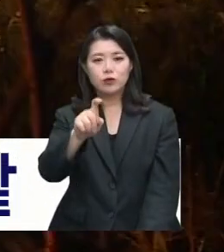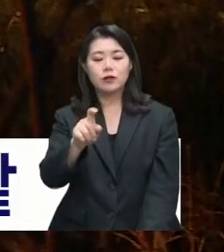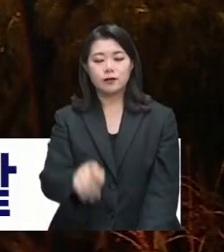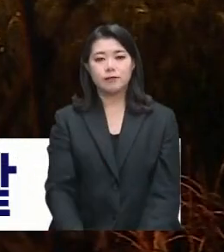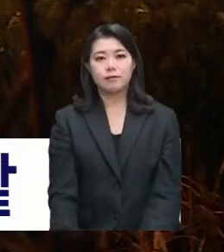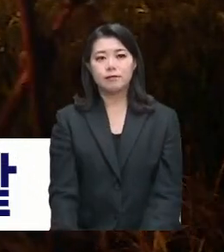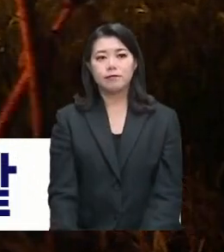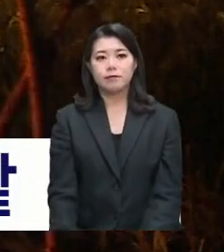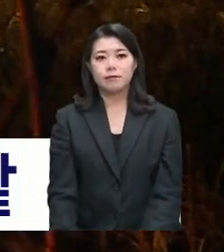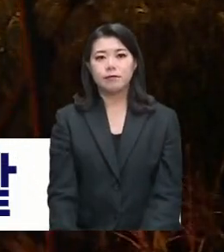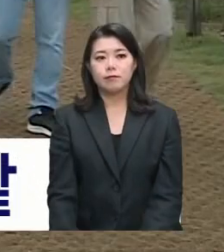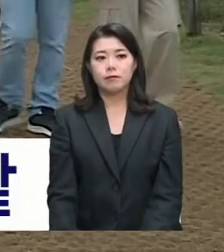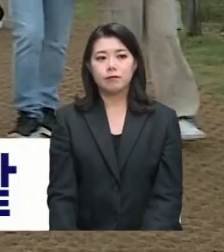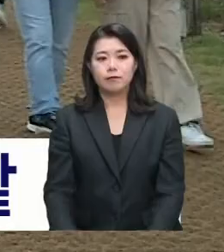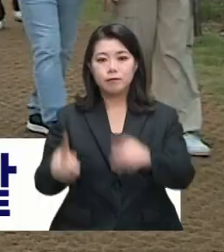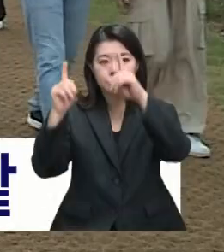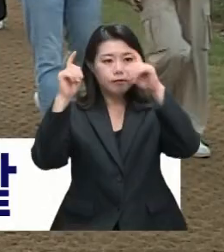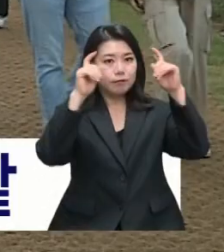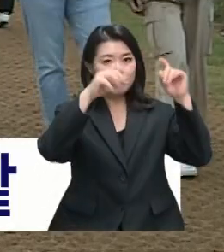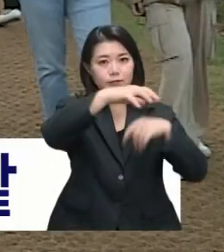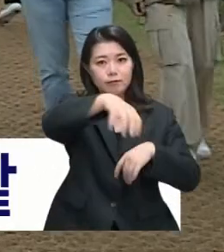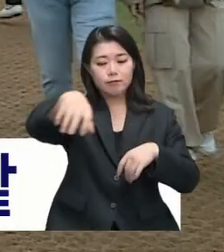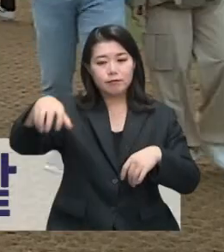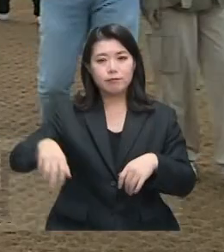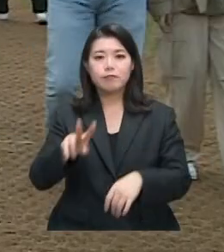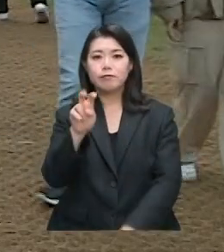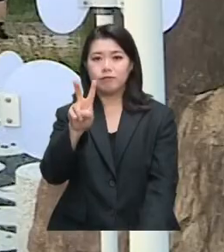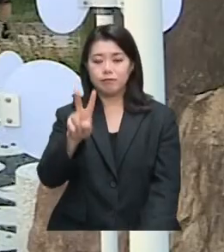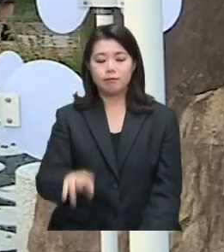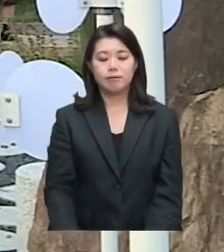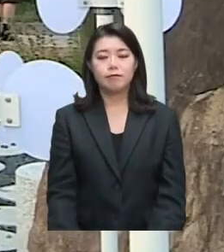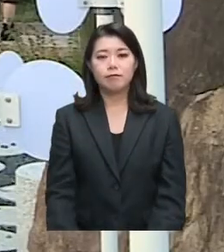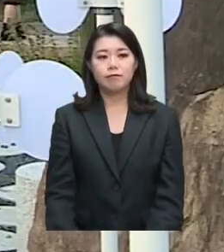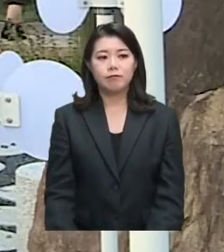진행됩니다. 포토존은 하늘공원 22개소에